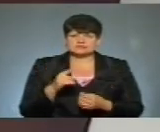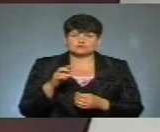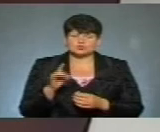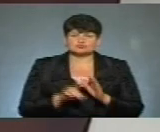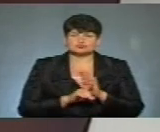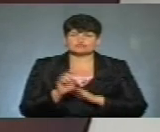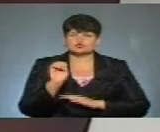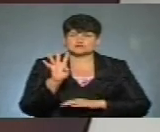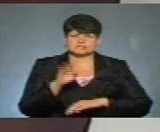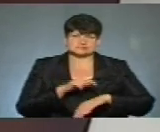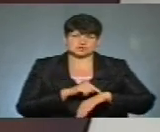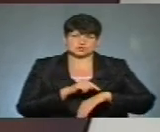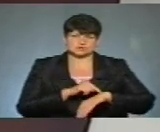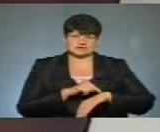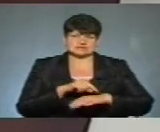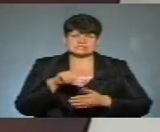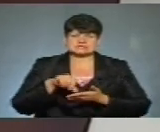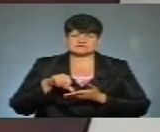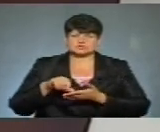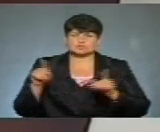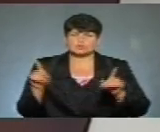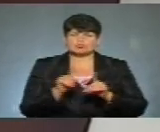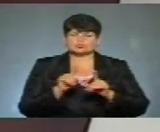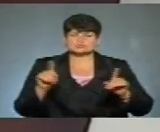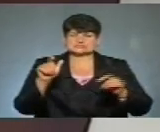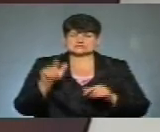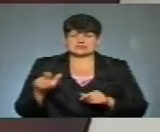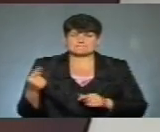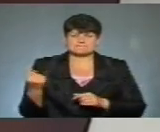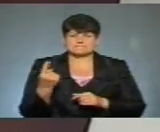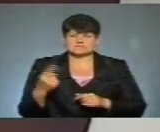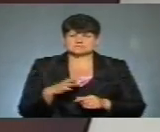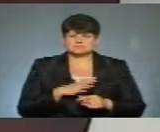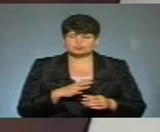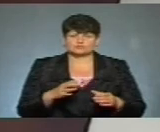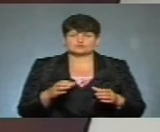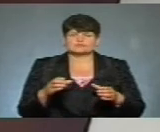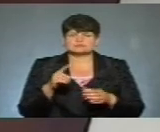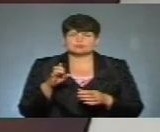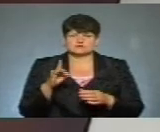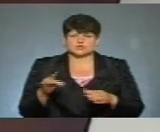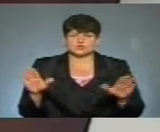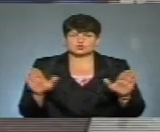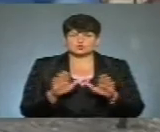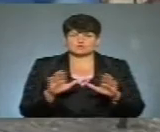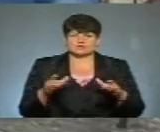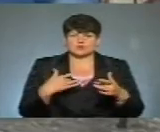о 14-й годині з виступу музикантів. Першим зіграв Зборівський духовий оркестр.